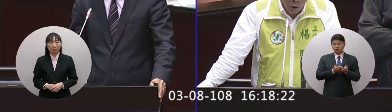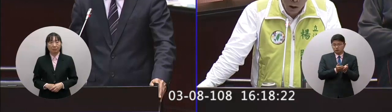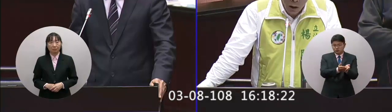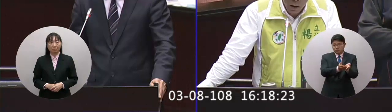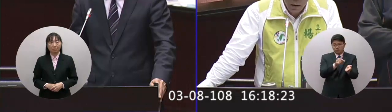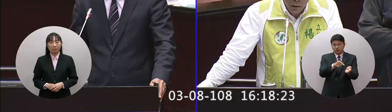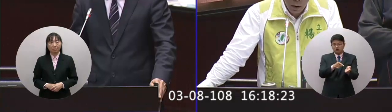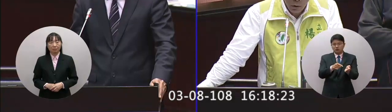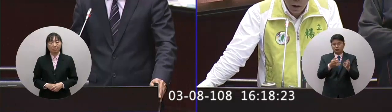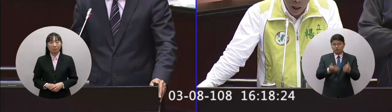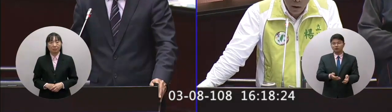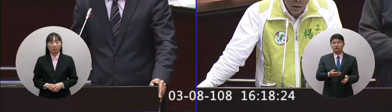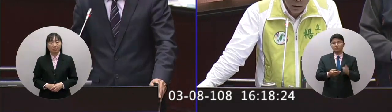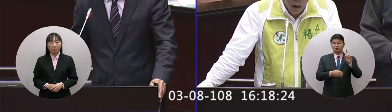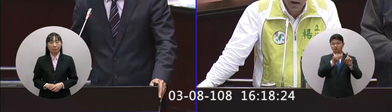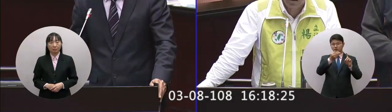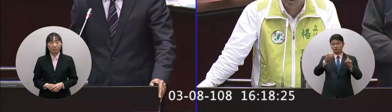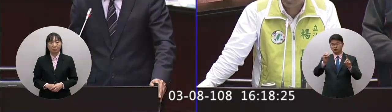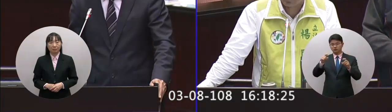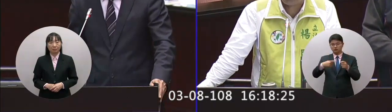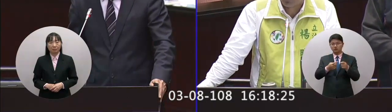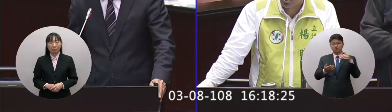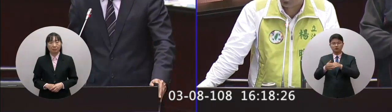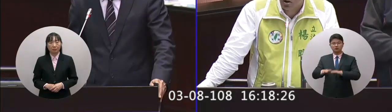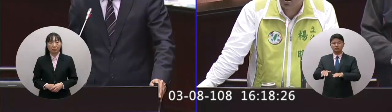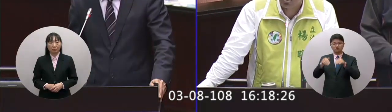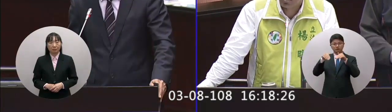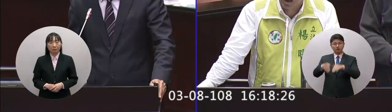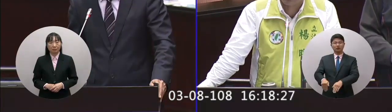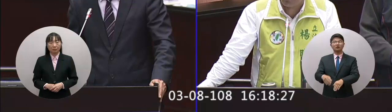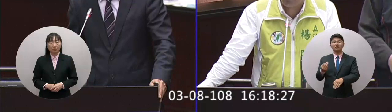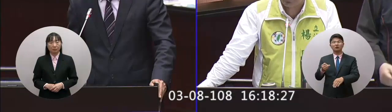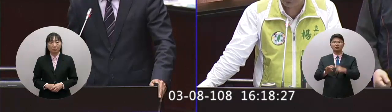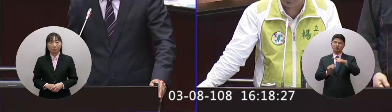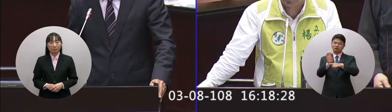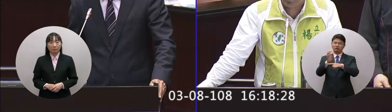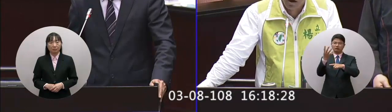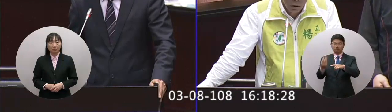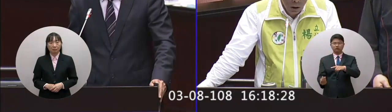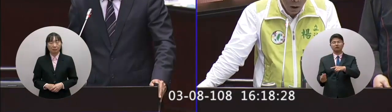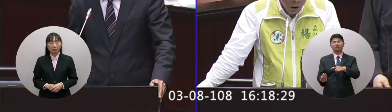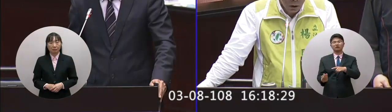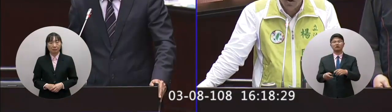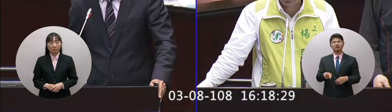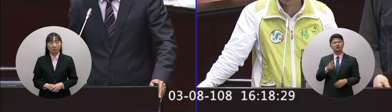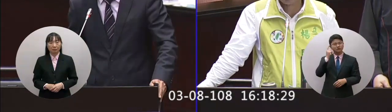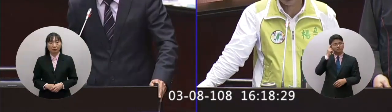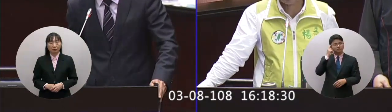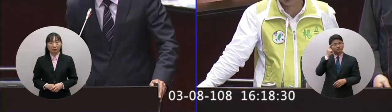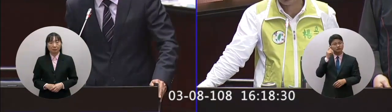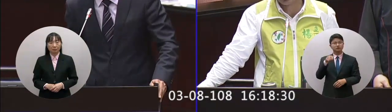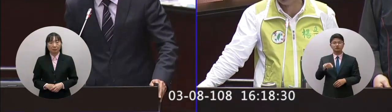从1990年到现在大概也下降了40%，减少了40%。好，这个对